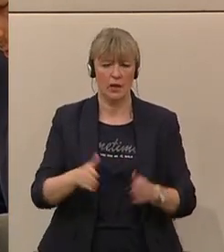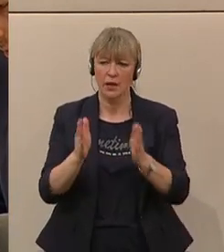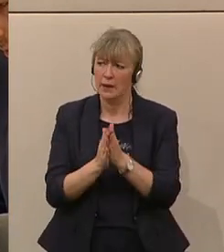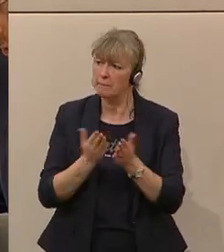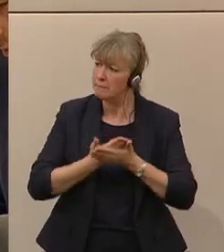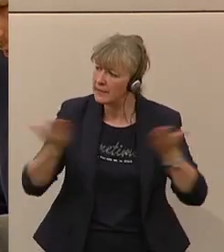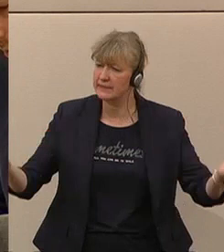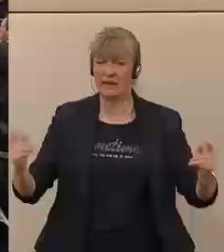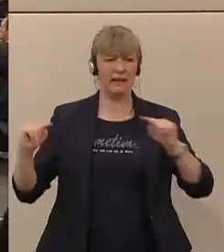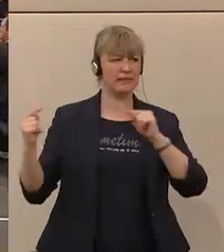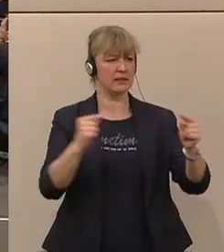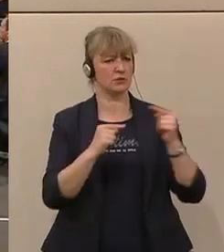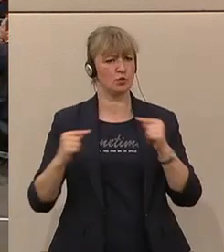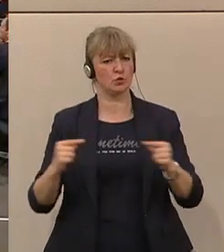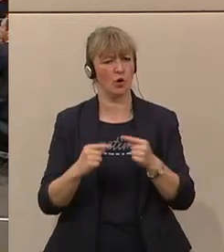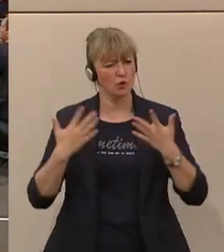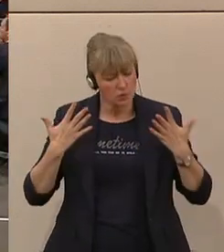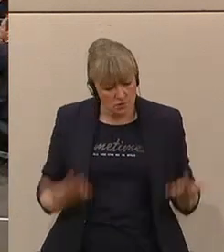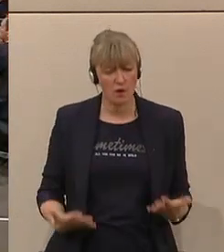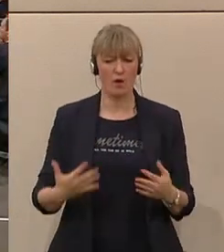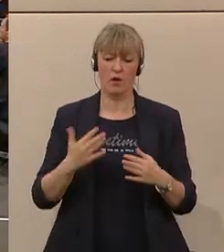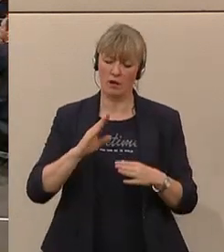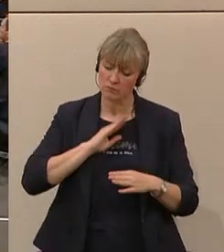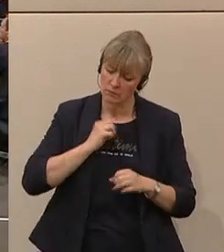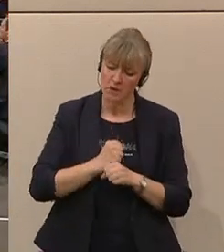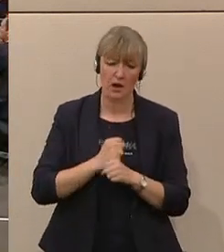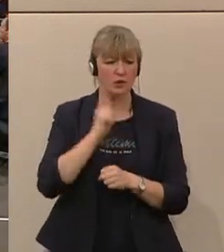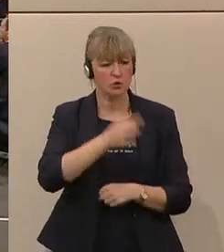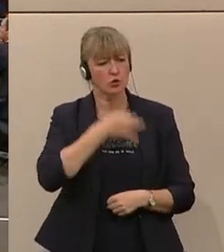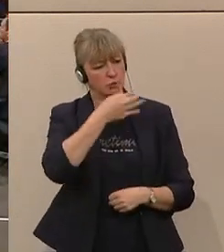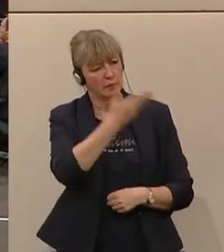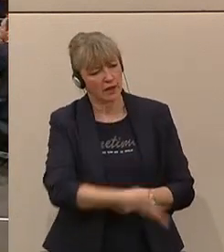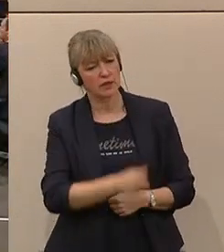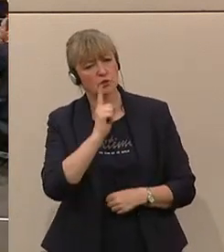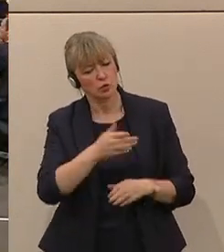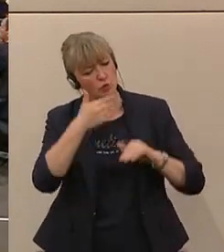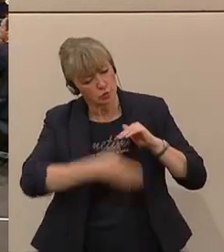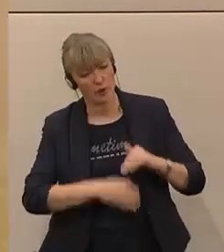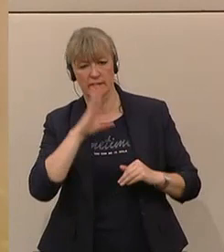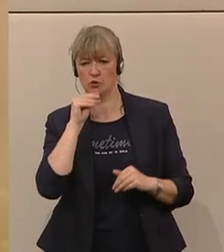Ich bitte die Diskussion so zu führen, dass man den Sprecher ausreden lässt.